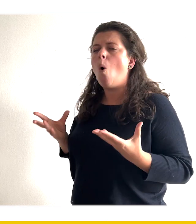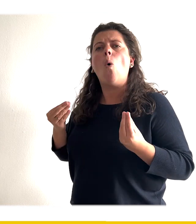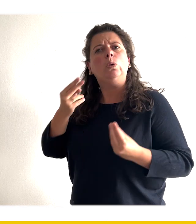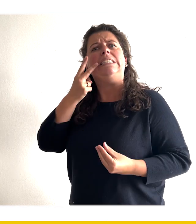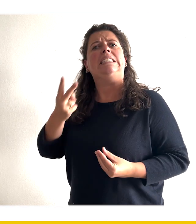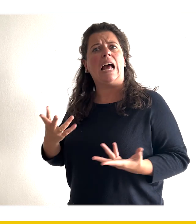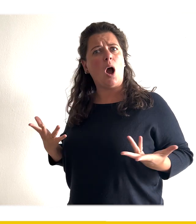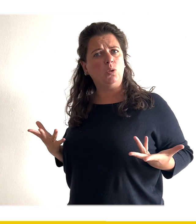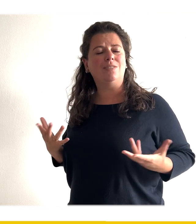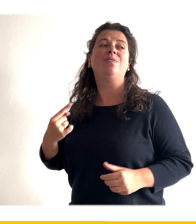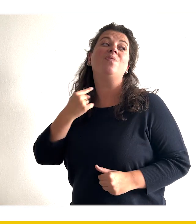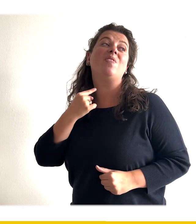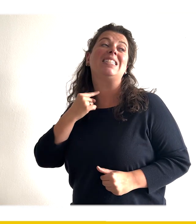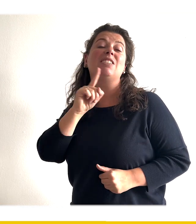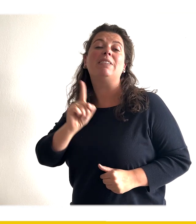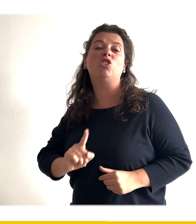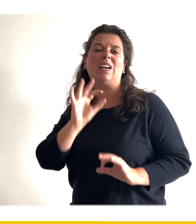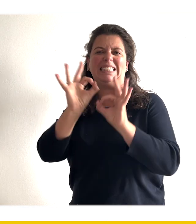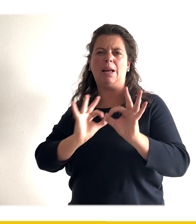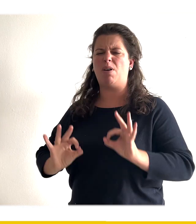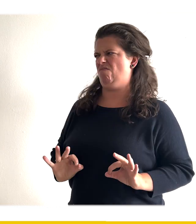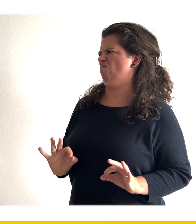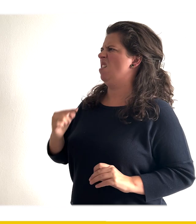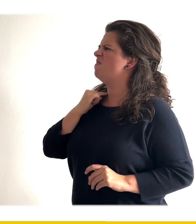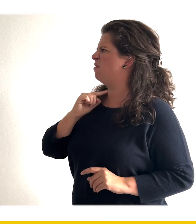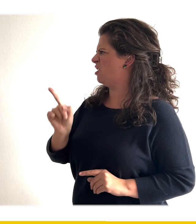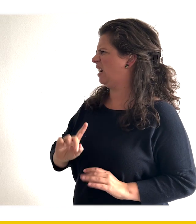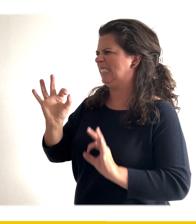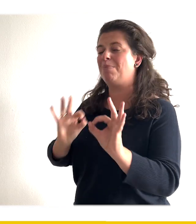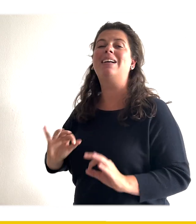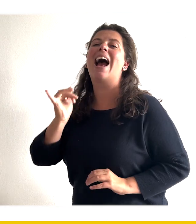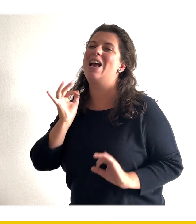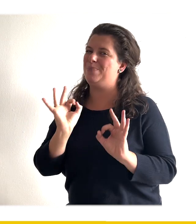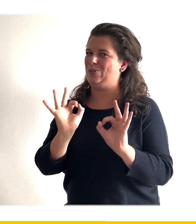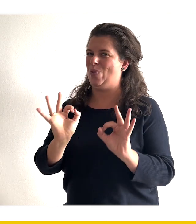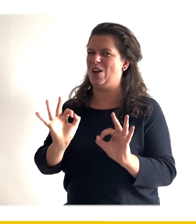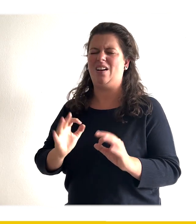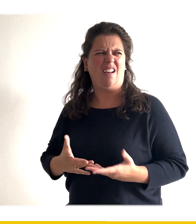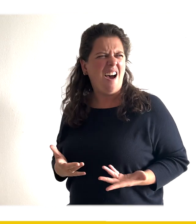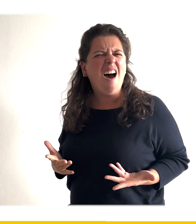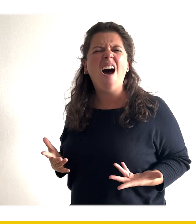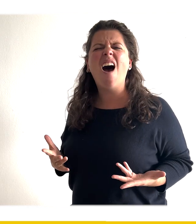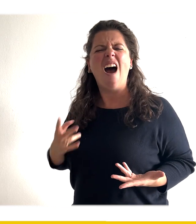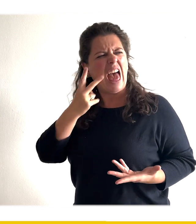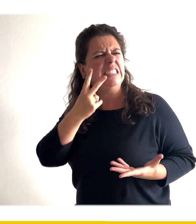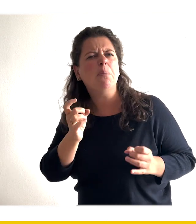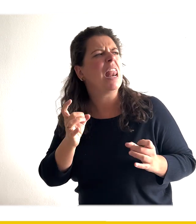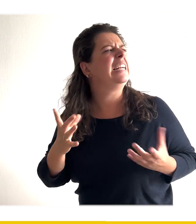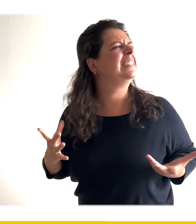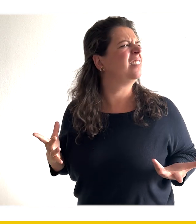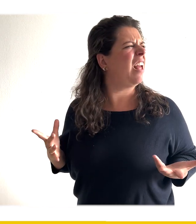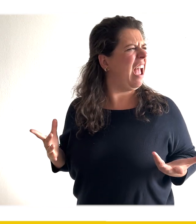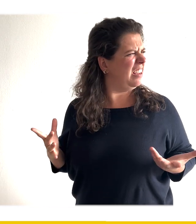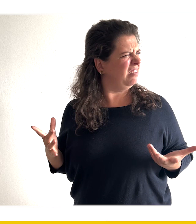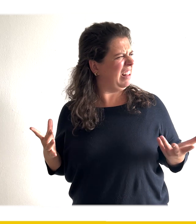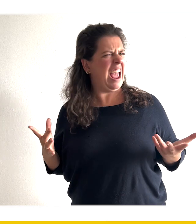is wit. Met zwarte stippen. Wit met zwarte stippen? Ja, heel bijzonder. Hij rent heel hard. Nou, ik deed het wel heel hard rennen, want ik zie helemaal niks hier, Olly. Nee?